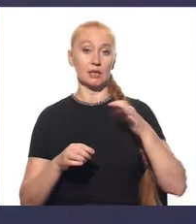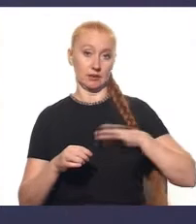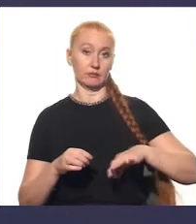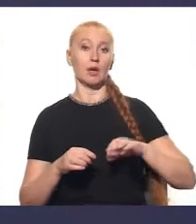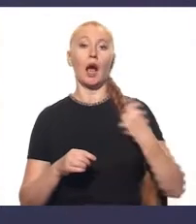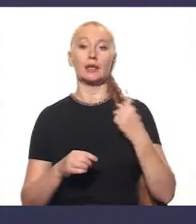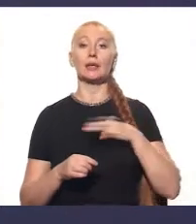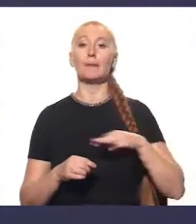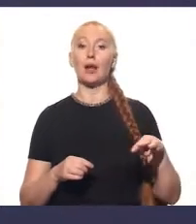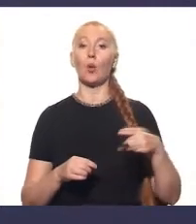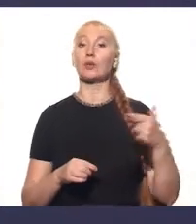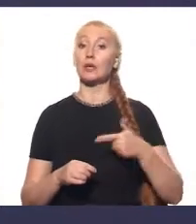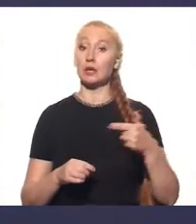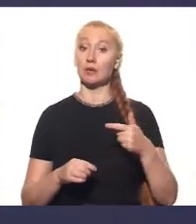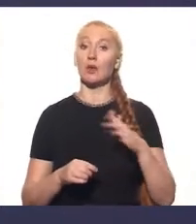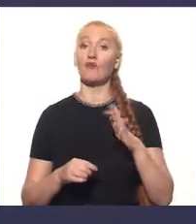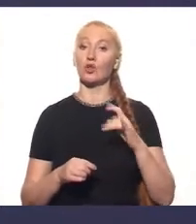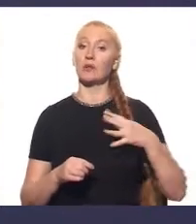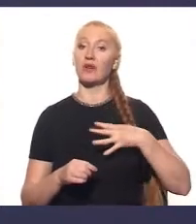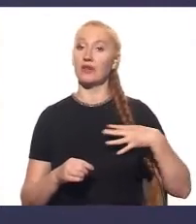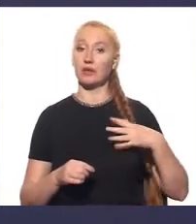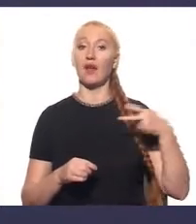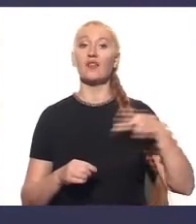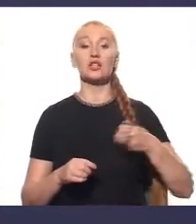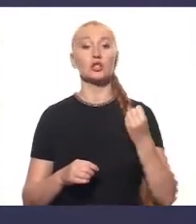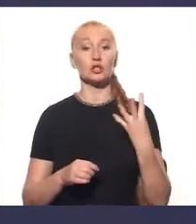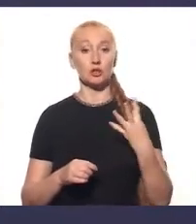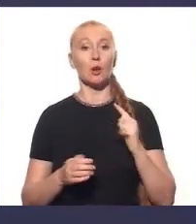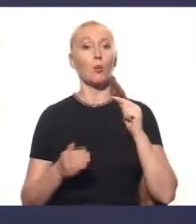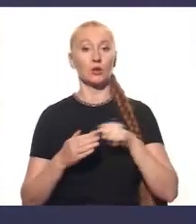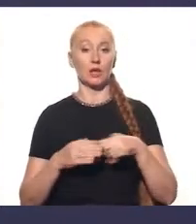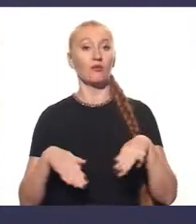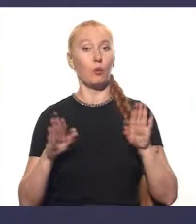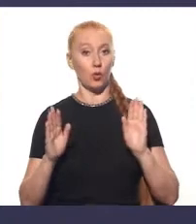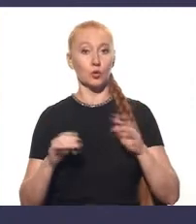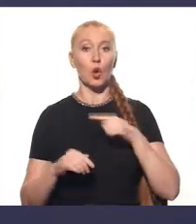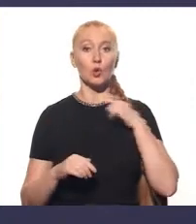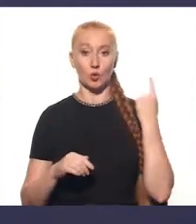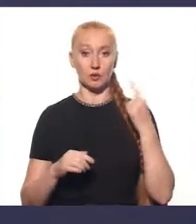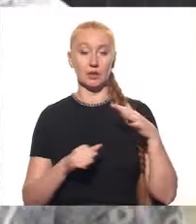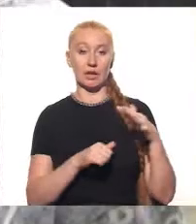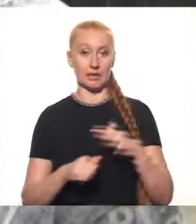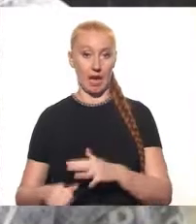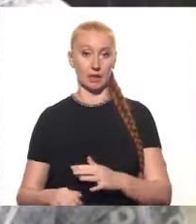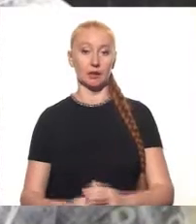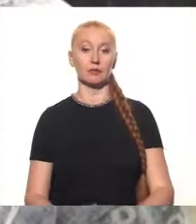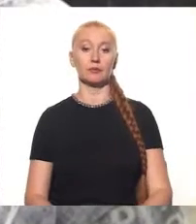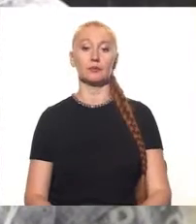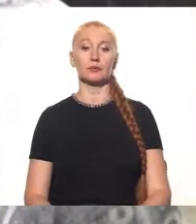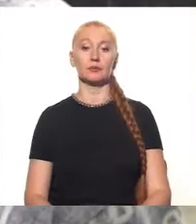1 мільйон гривень. Володимир – ветеран, у 2014-му потрапив у полон до російських десантників.